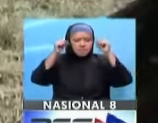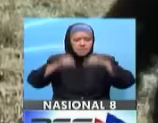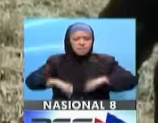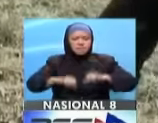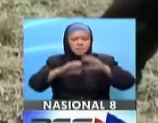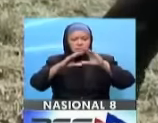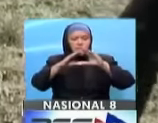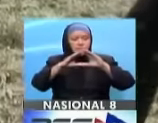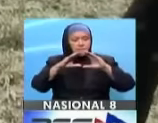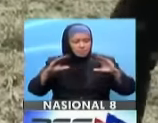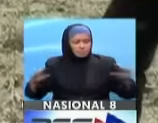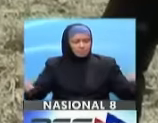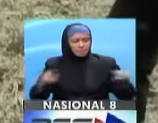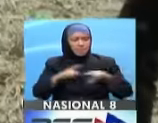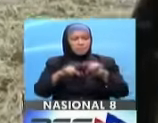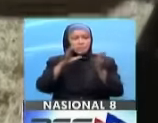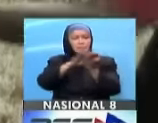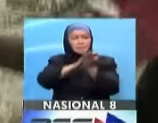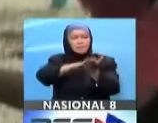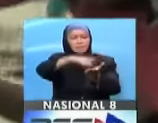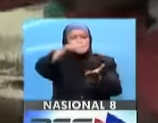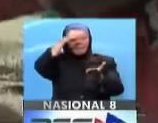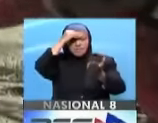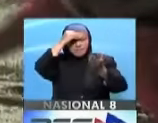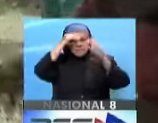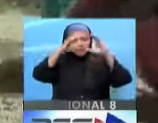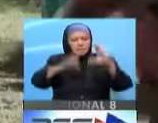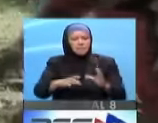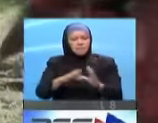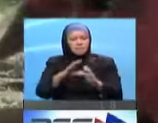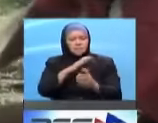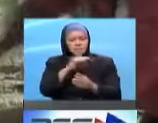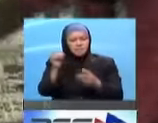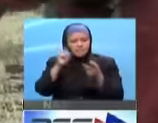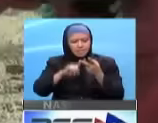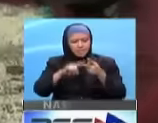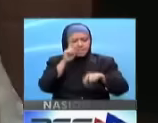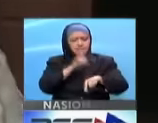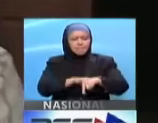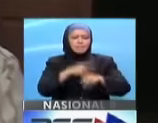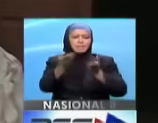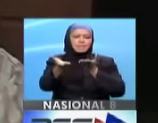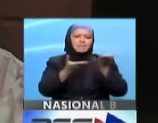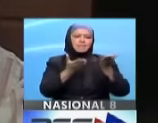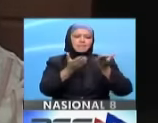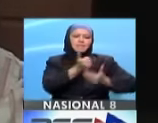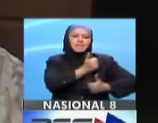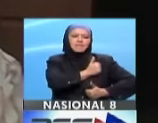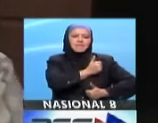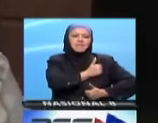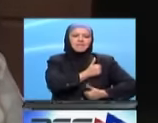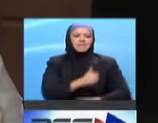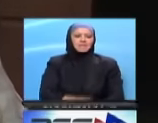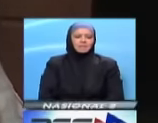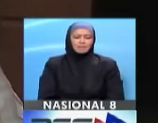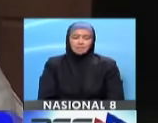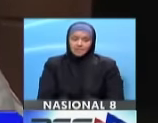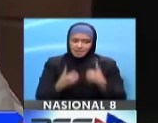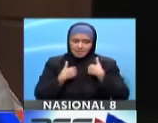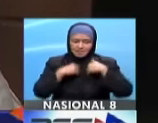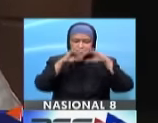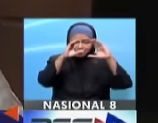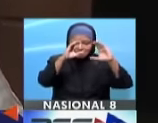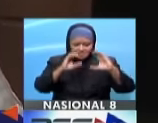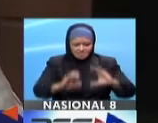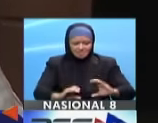hasil teknik yang dipelajari di masjid dan ketika berkhidmat dalam tentera. ada cara dia masuknya.